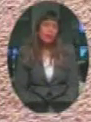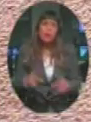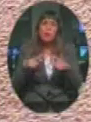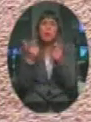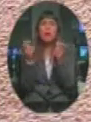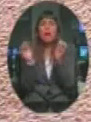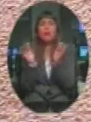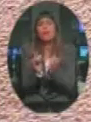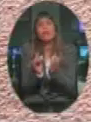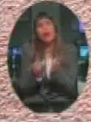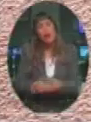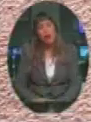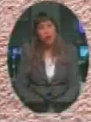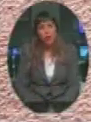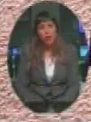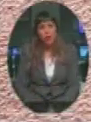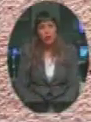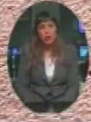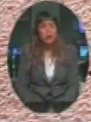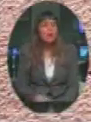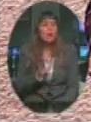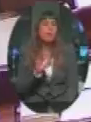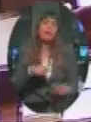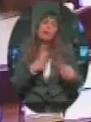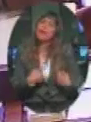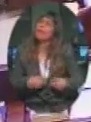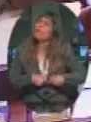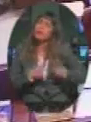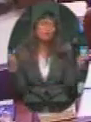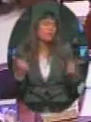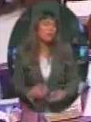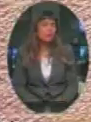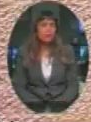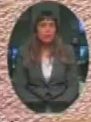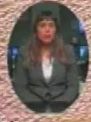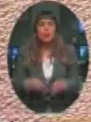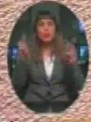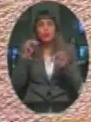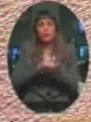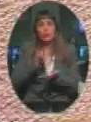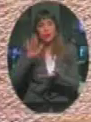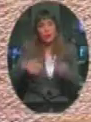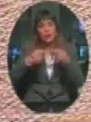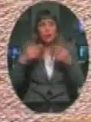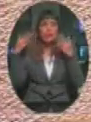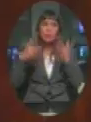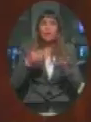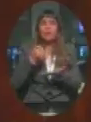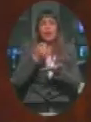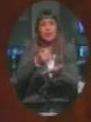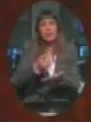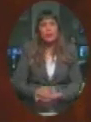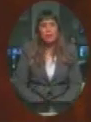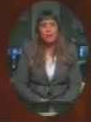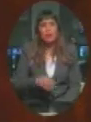קטנה. זה באמת, הלב נשבר. מלבד הציטוט בעיתון, חברי הכנסת גם תקפו את התקציב על שלל לביתיו